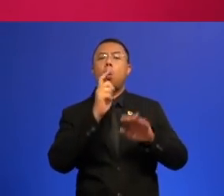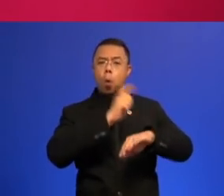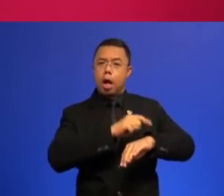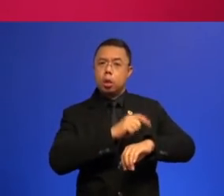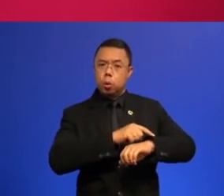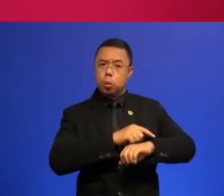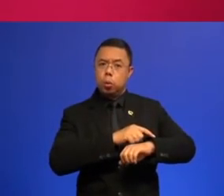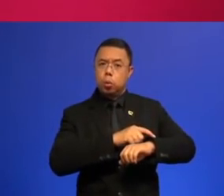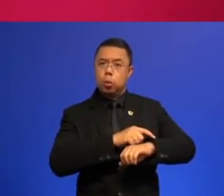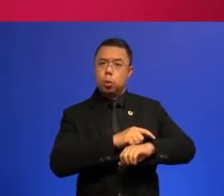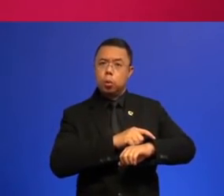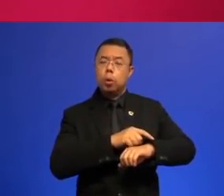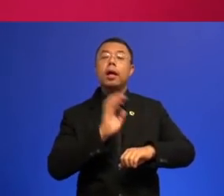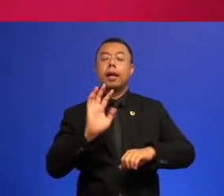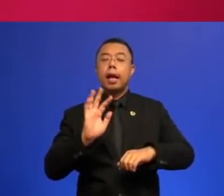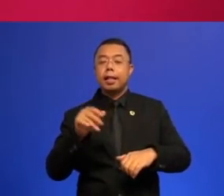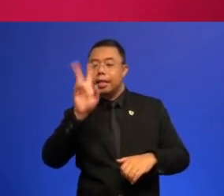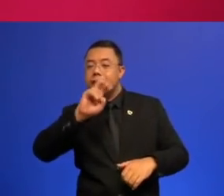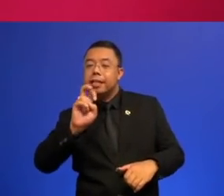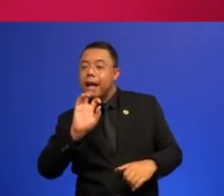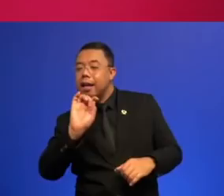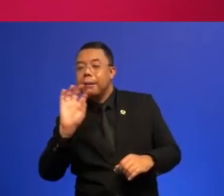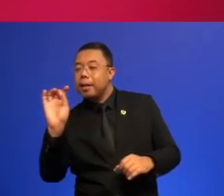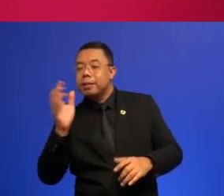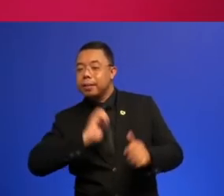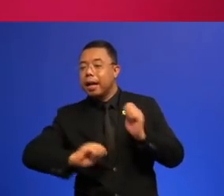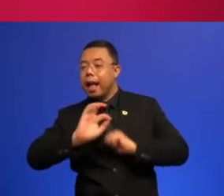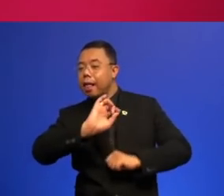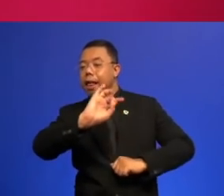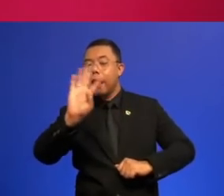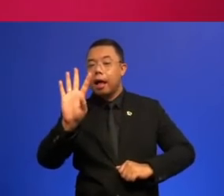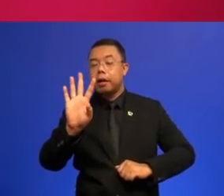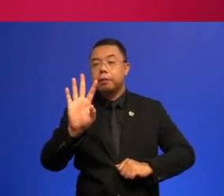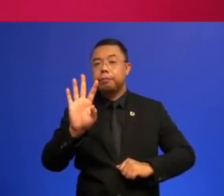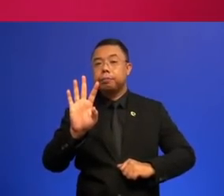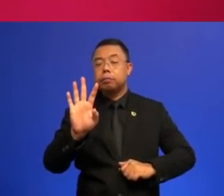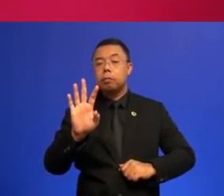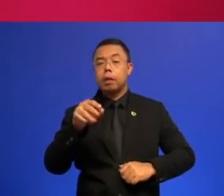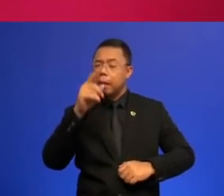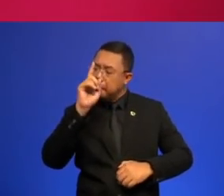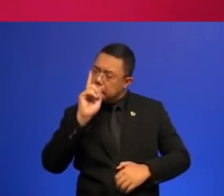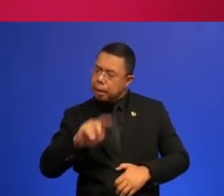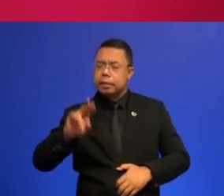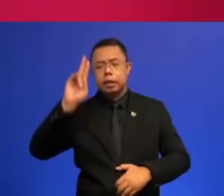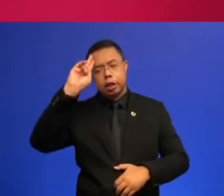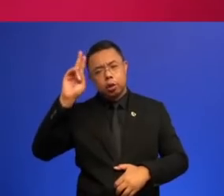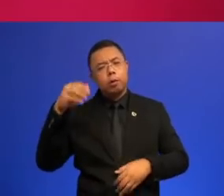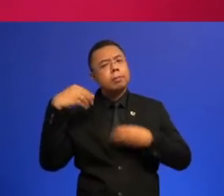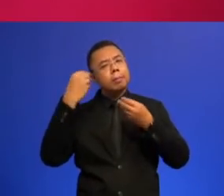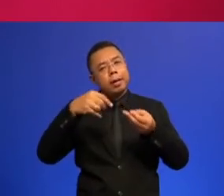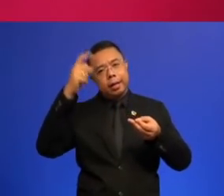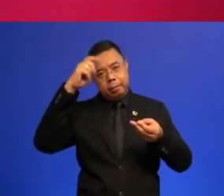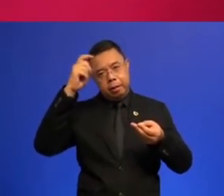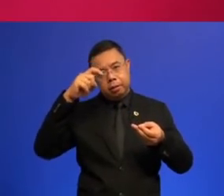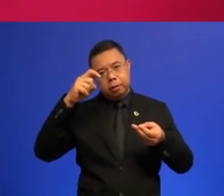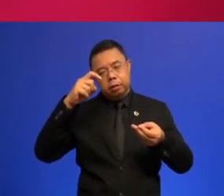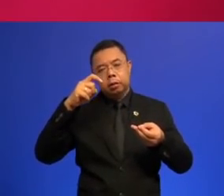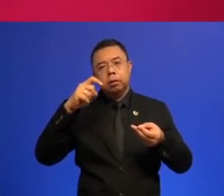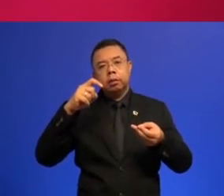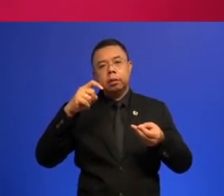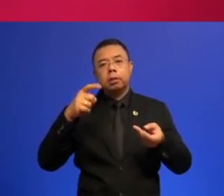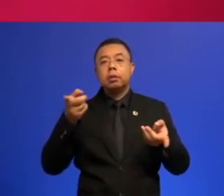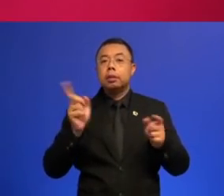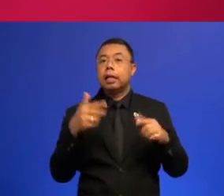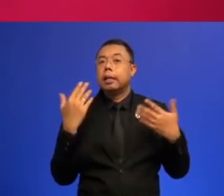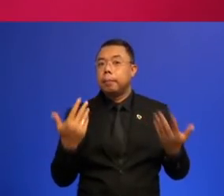waktunya. Nanti cari apa kesibukan lain, pasti Tuhan akan memberi hikmat.